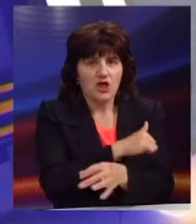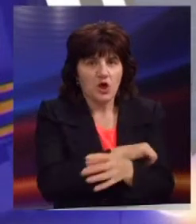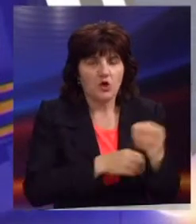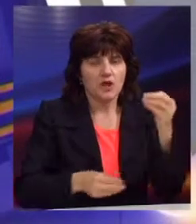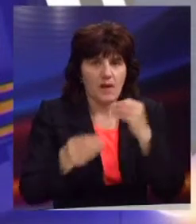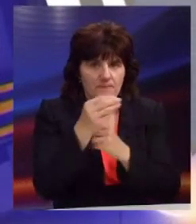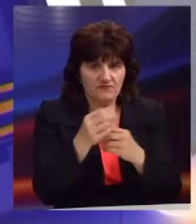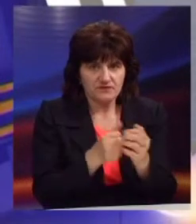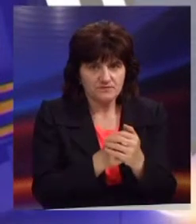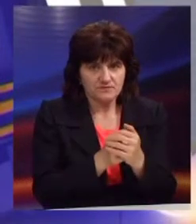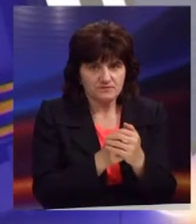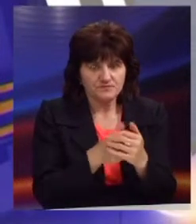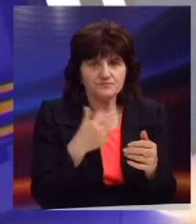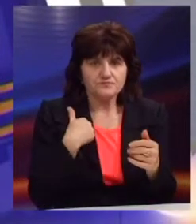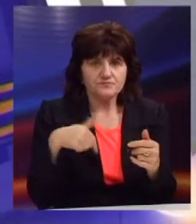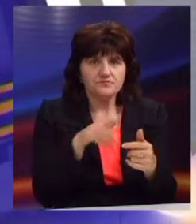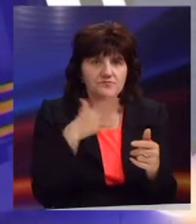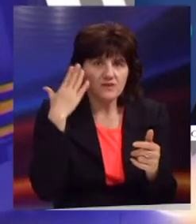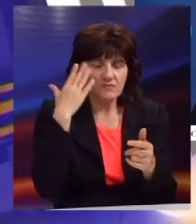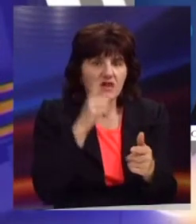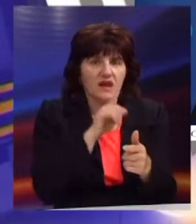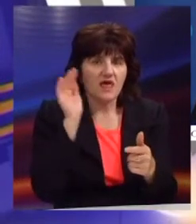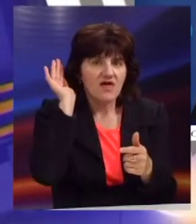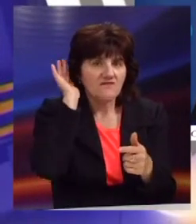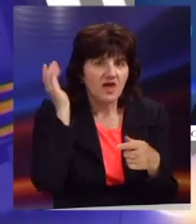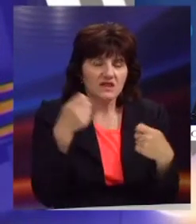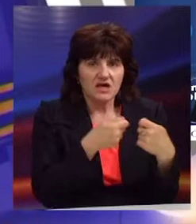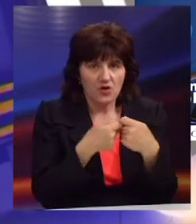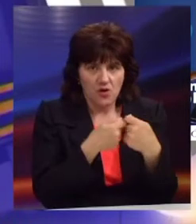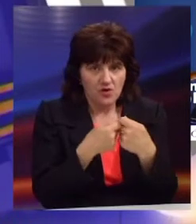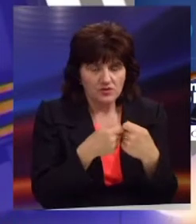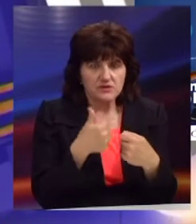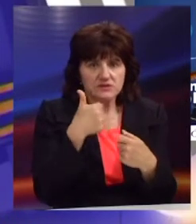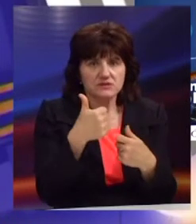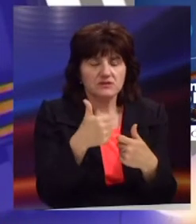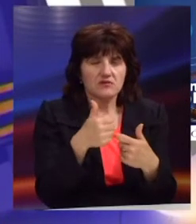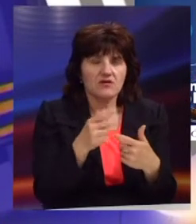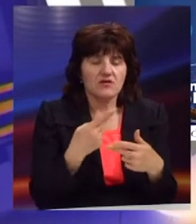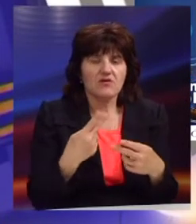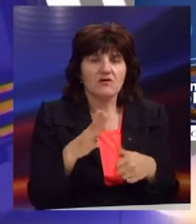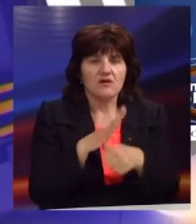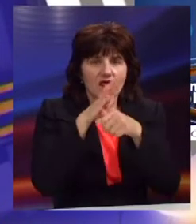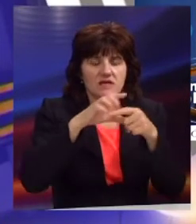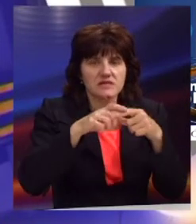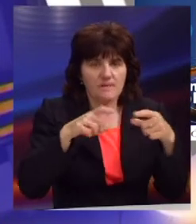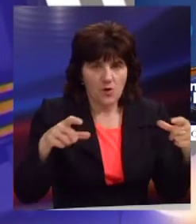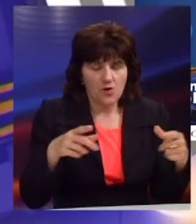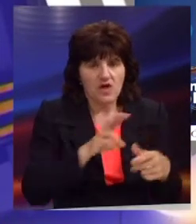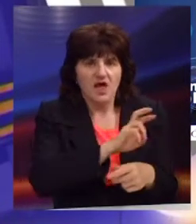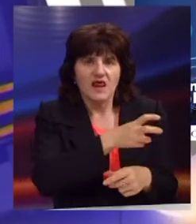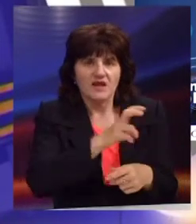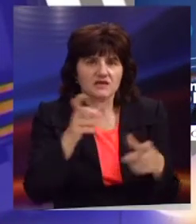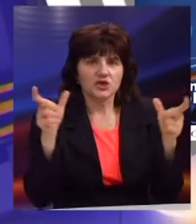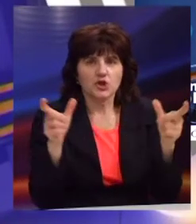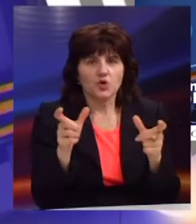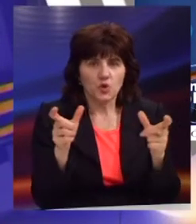povećava. Pošto smatramo da su nevladine organizacije jedna spona između najrazličitijih